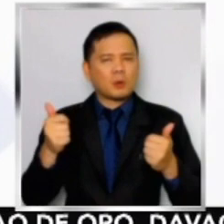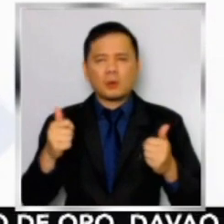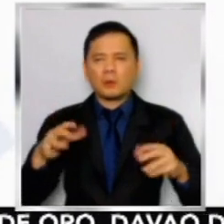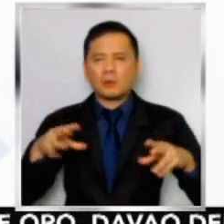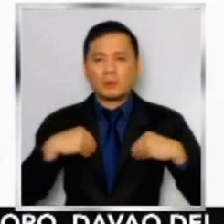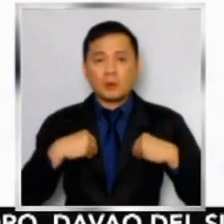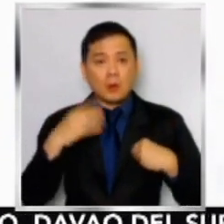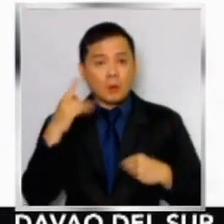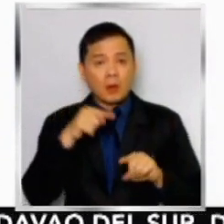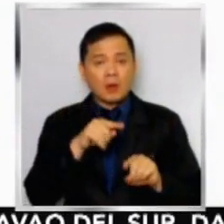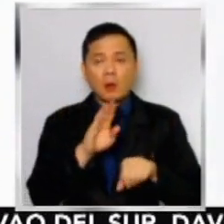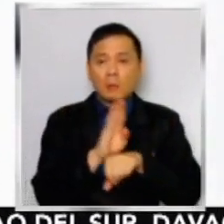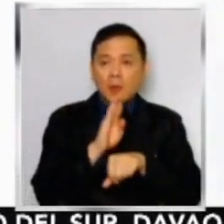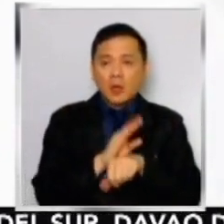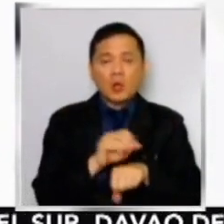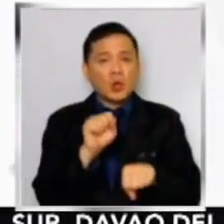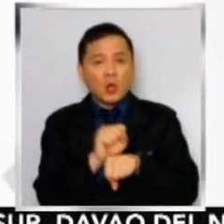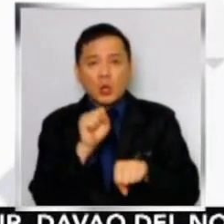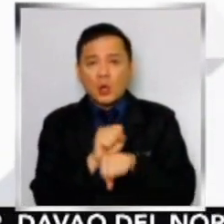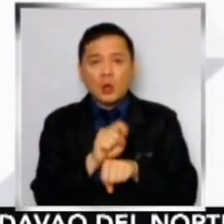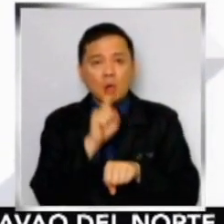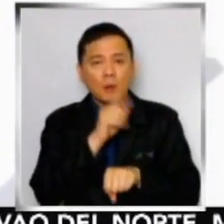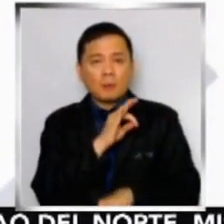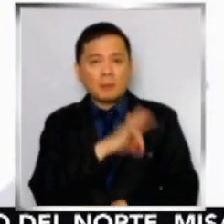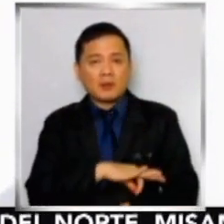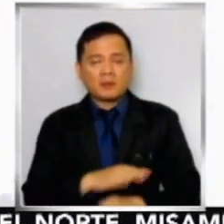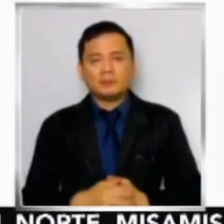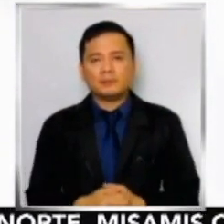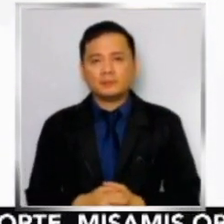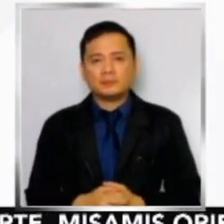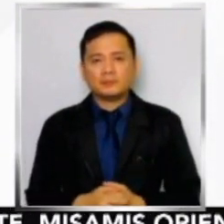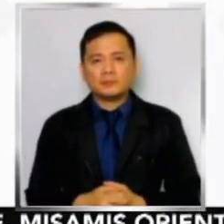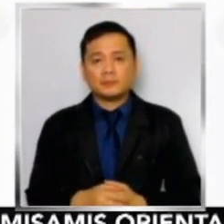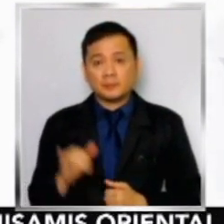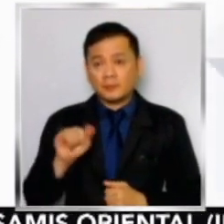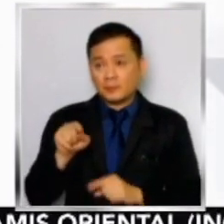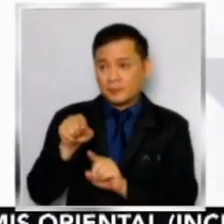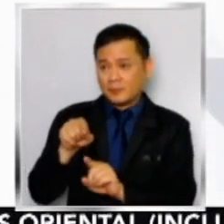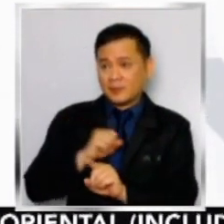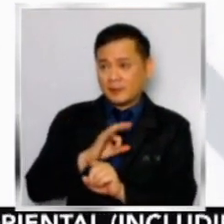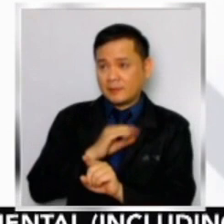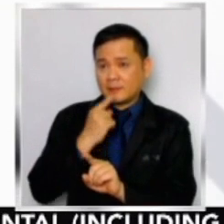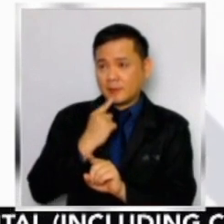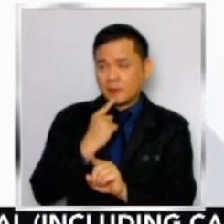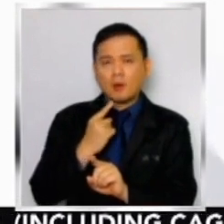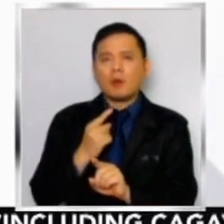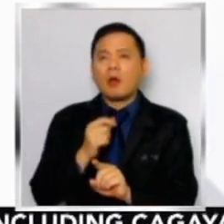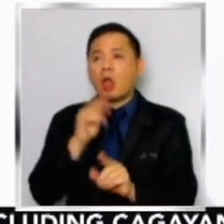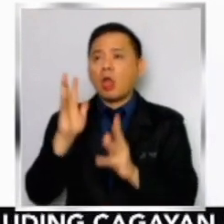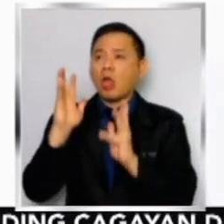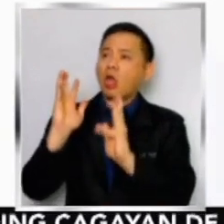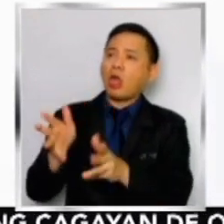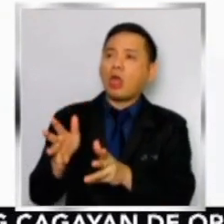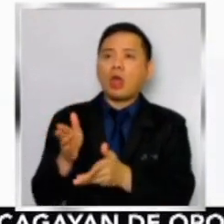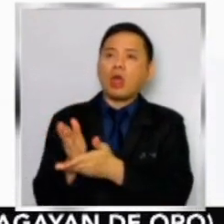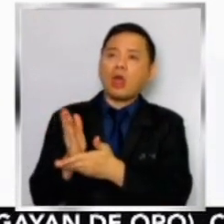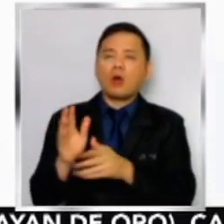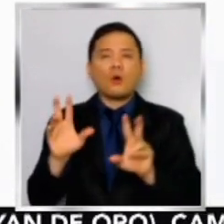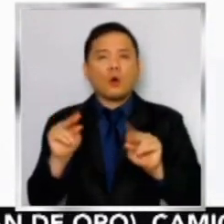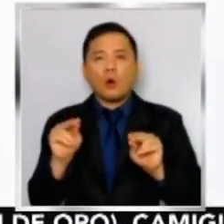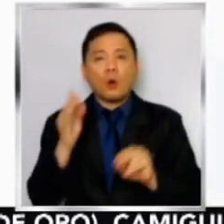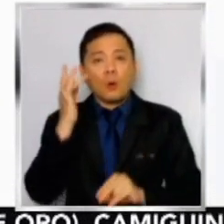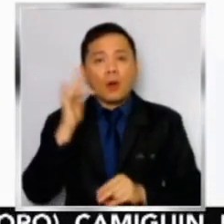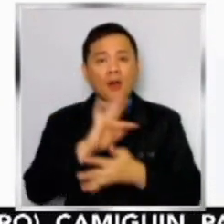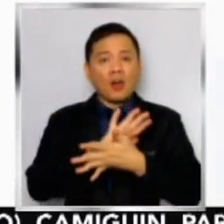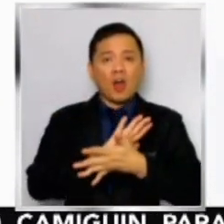muling pagbubukas sa mga negosyo. Nangako rin ang kagawaran na hindi sila magpapabaya dahil unpredictable ang COVID-19 virus at